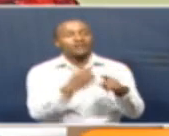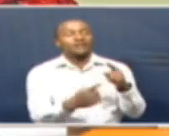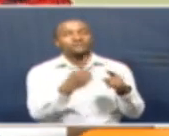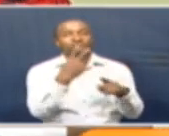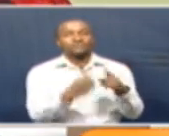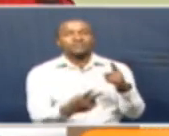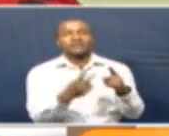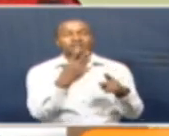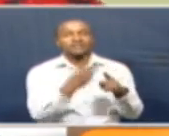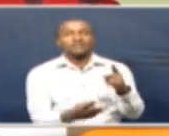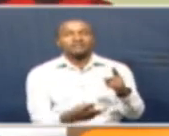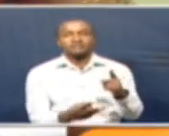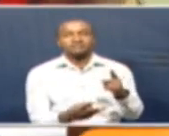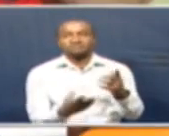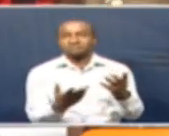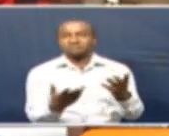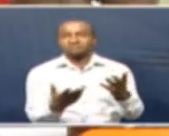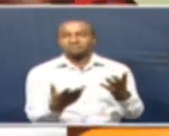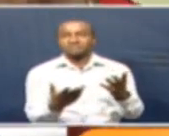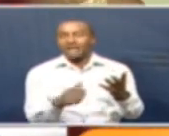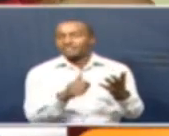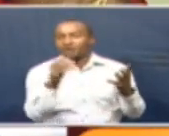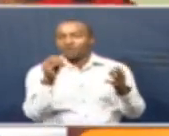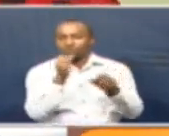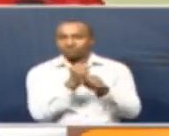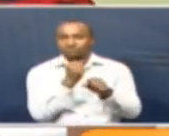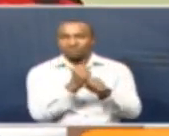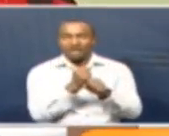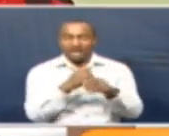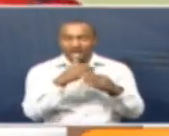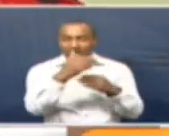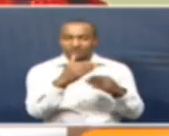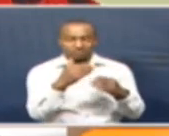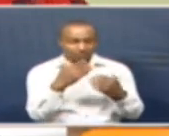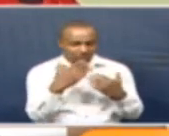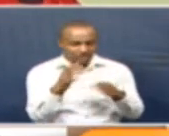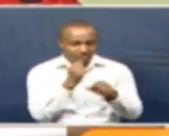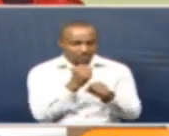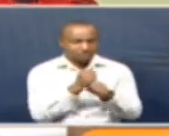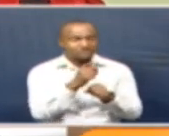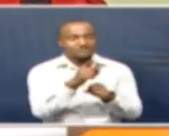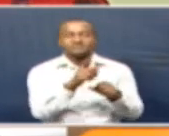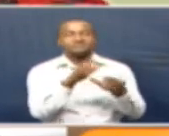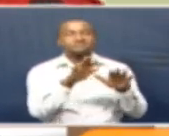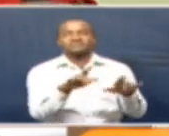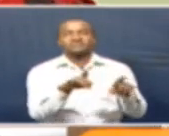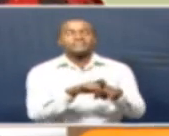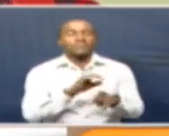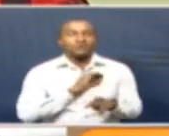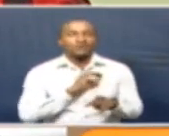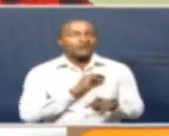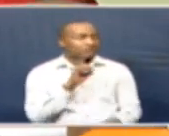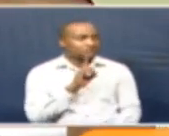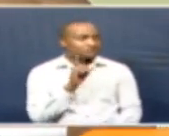vizuri kukushinda wewe. Labda nyinyi muondoka mkenda makazini. Mkitoka kazini huyo sasa mnaacha ndo anakuwa ndo mwenye nyumba. Mtu apatiwe kiasi cha